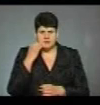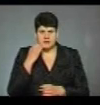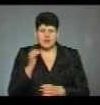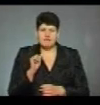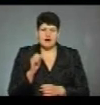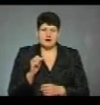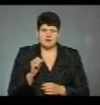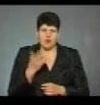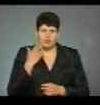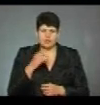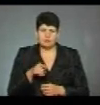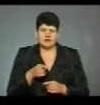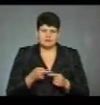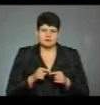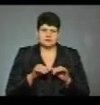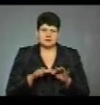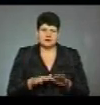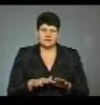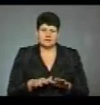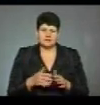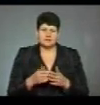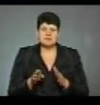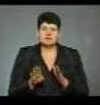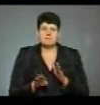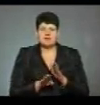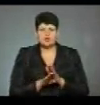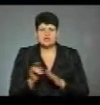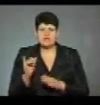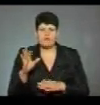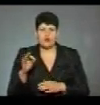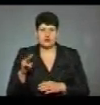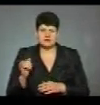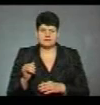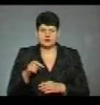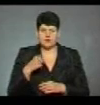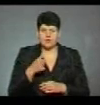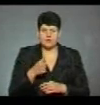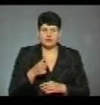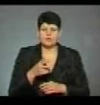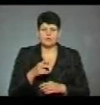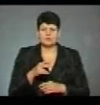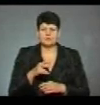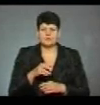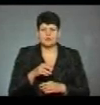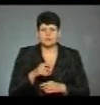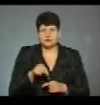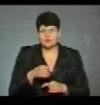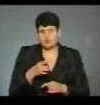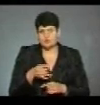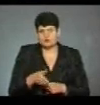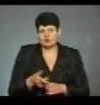«Злуки» на Збручі між Підволочиським і Волочиським. Того року в Гукові, цього року тут, в